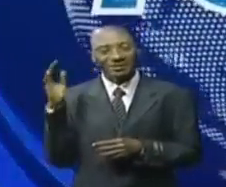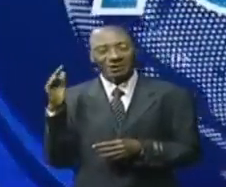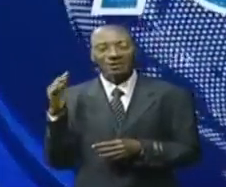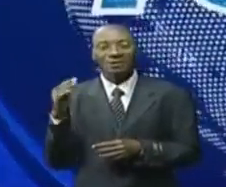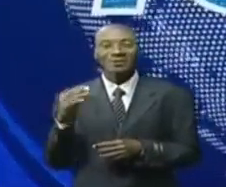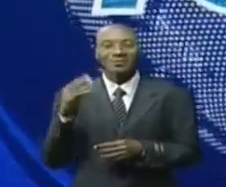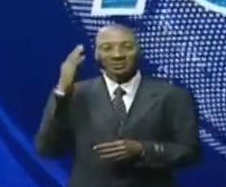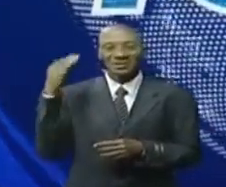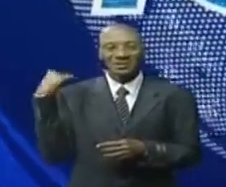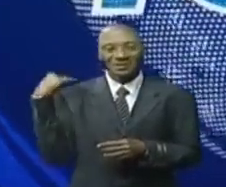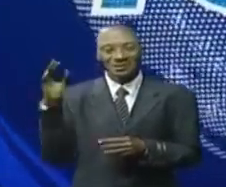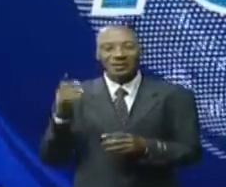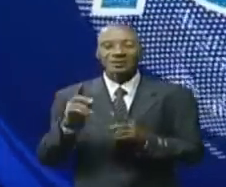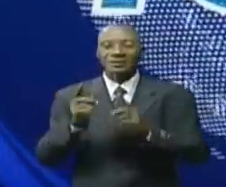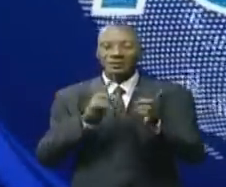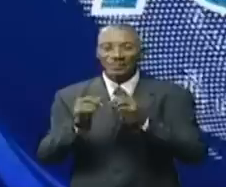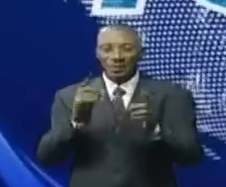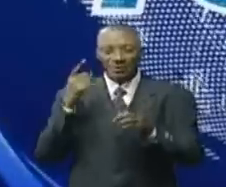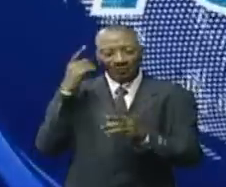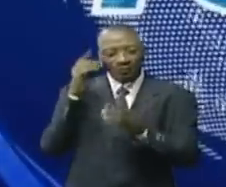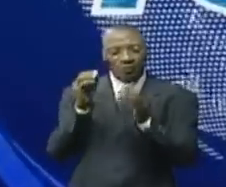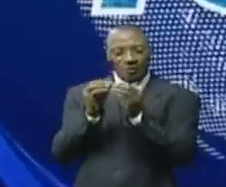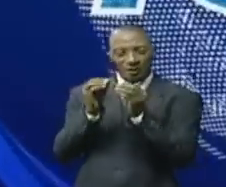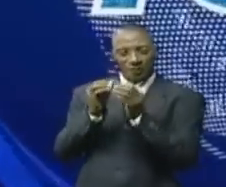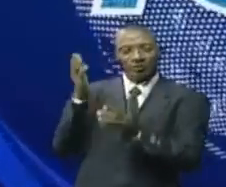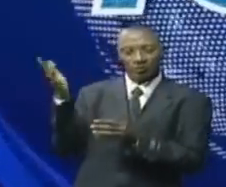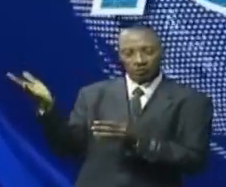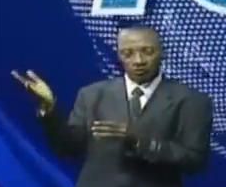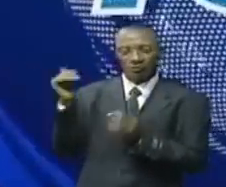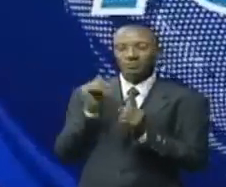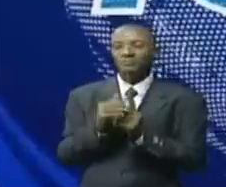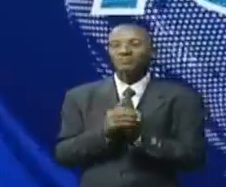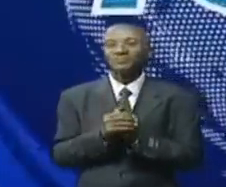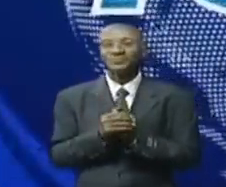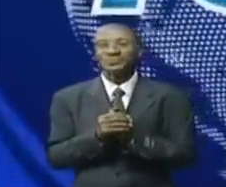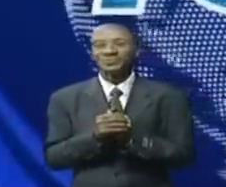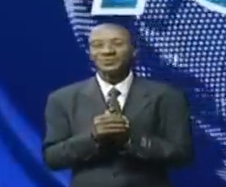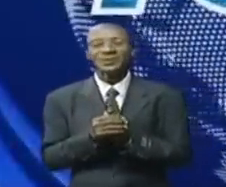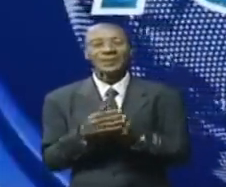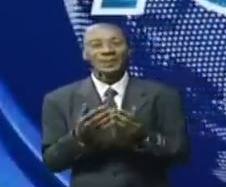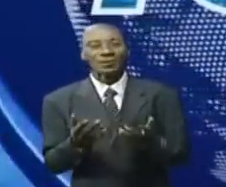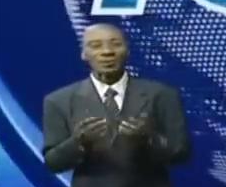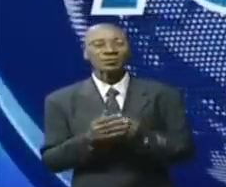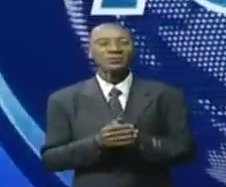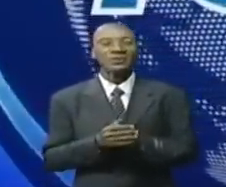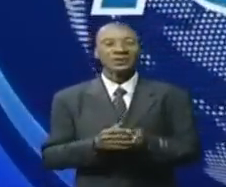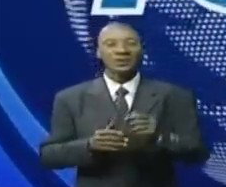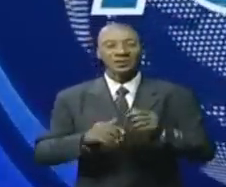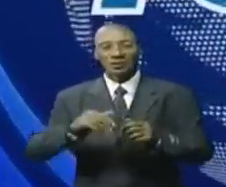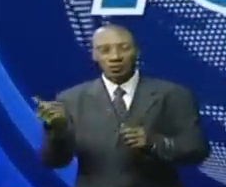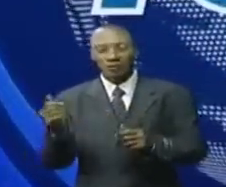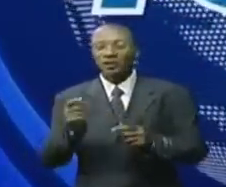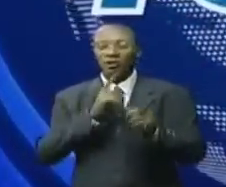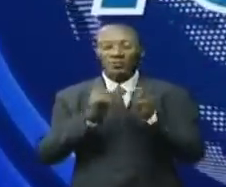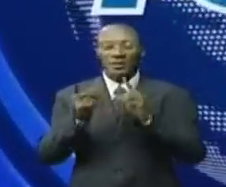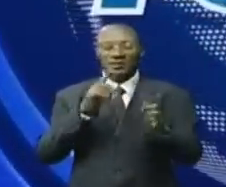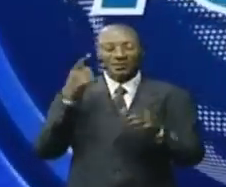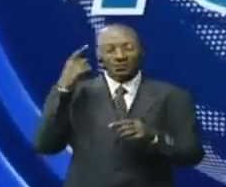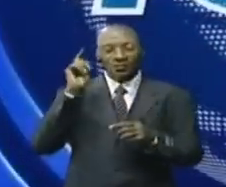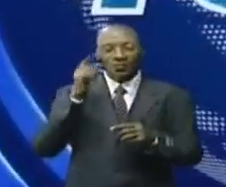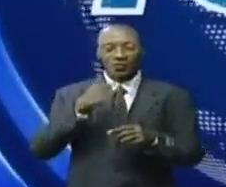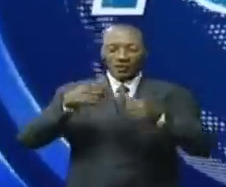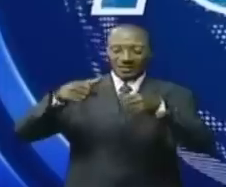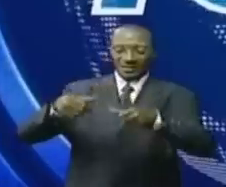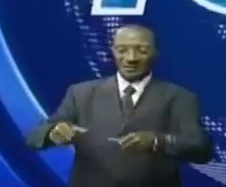dit conclave. Un autre titre à suivre dans ce journal, rapatriement de restes des corps de Patrice Emery Lumumba. C'est aujourd'hui que la Belgique